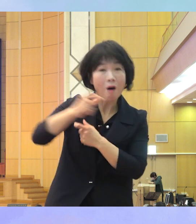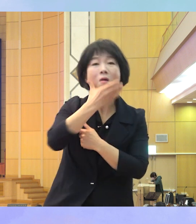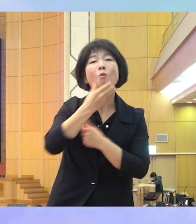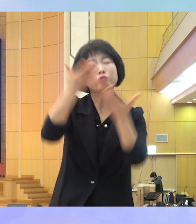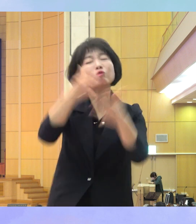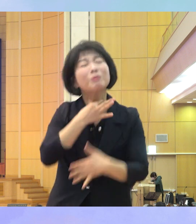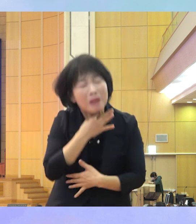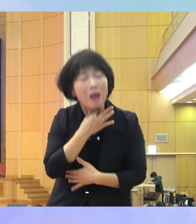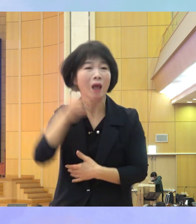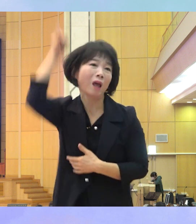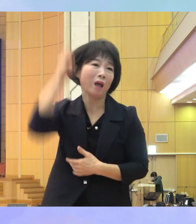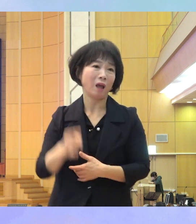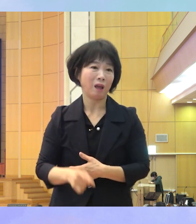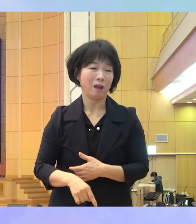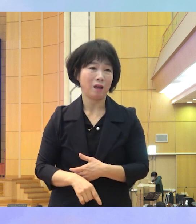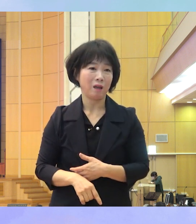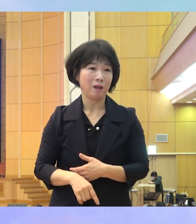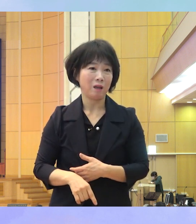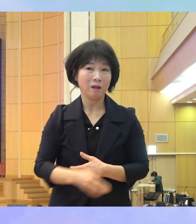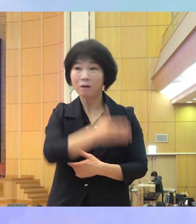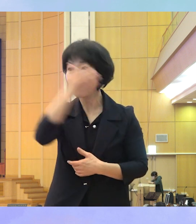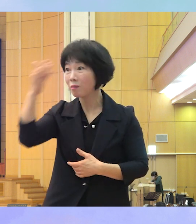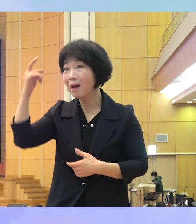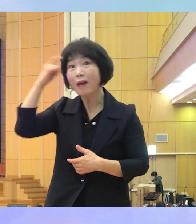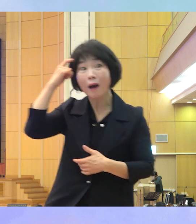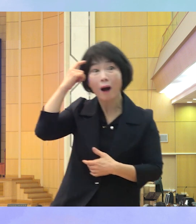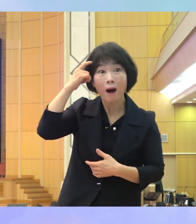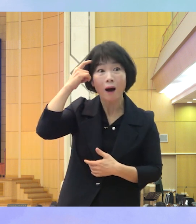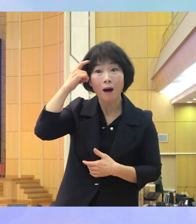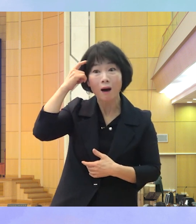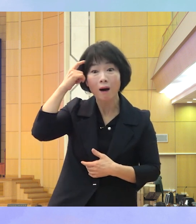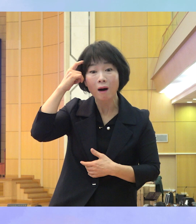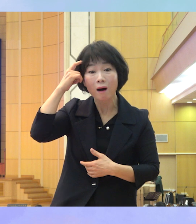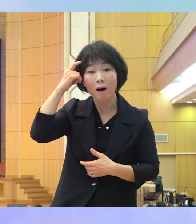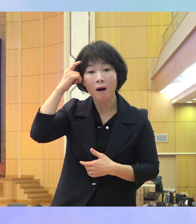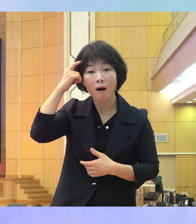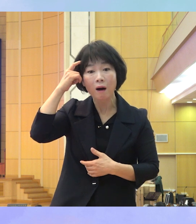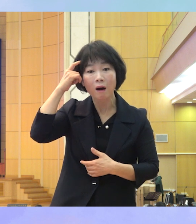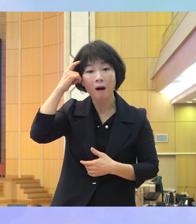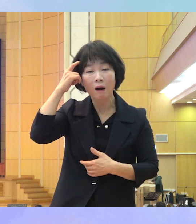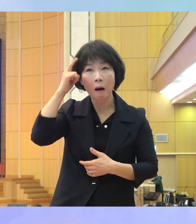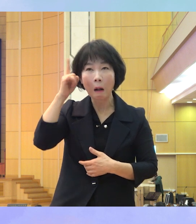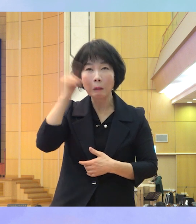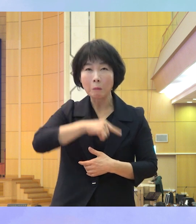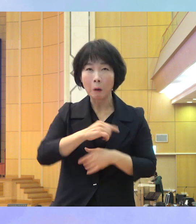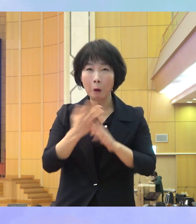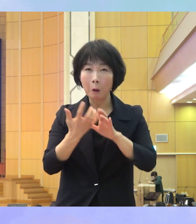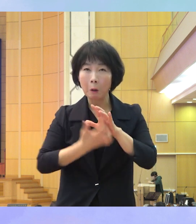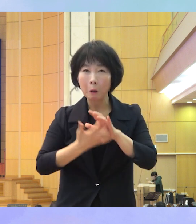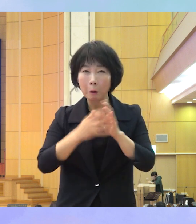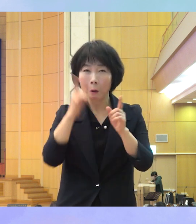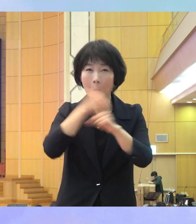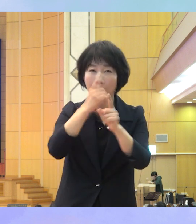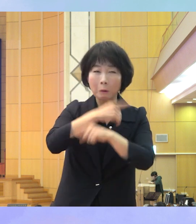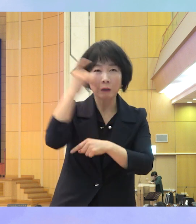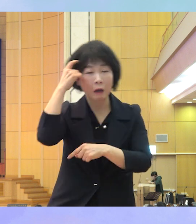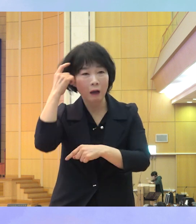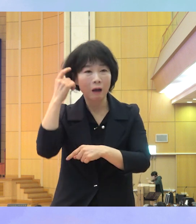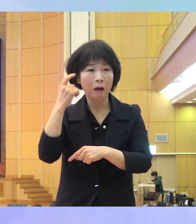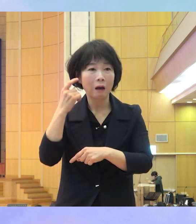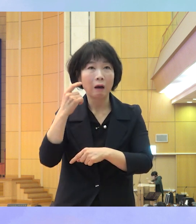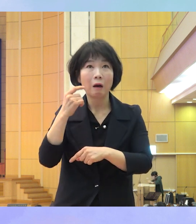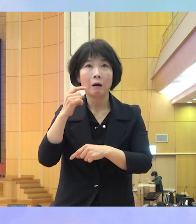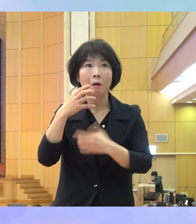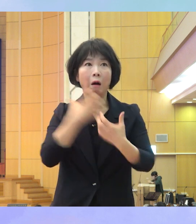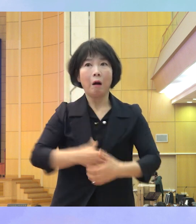쓸데없는 생각하냔 말이야. 이 땅에 예수 믿는 여러분들, 하나님의 자녀들인 여러분들이 자꾸만 왜 쓸데없는 생각합니까? 아이고 뭔 일이 있으려나, 뭐 잘못